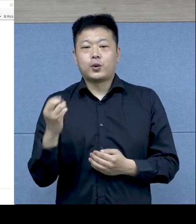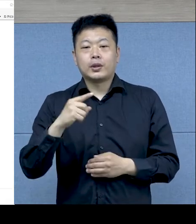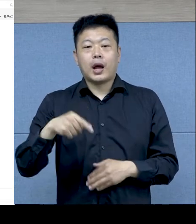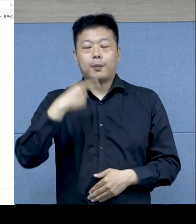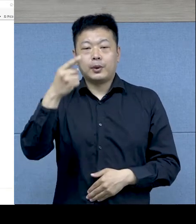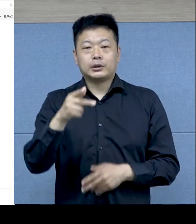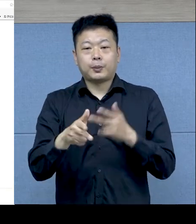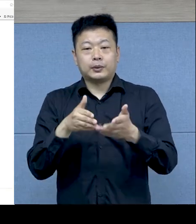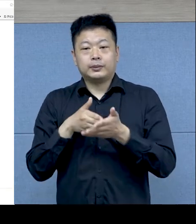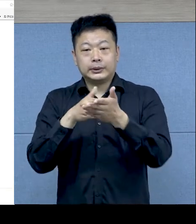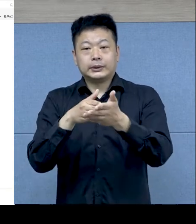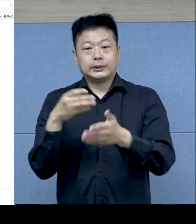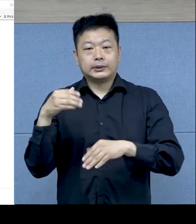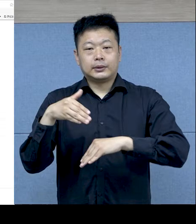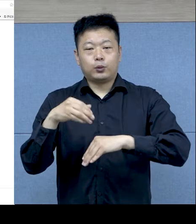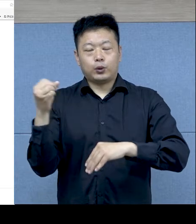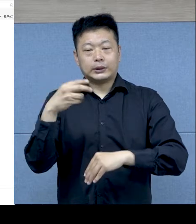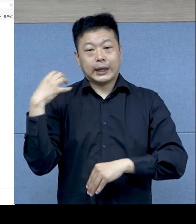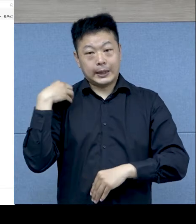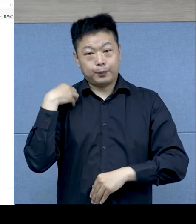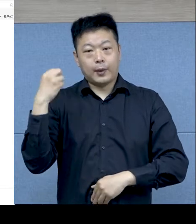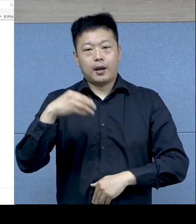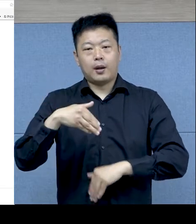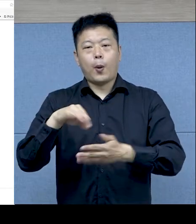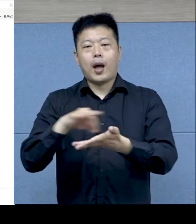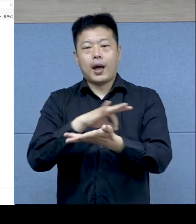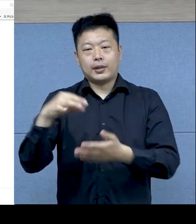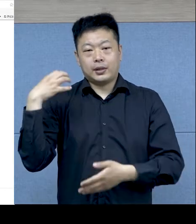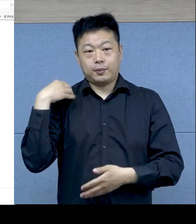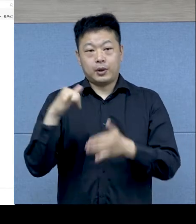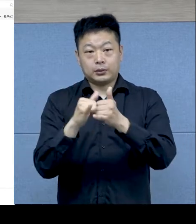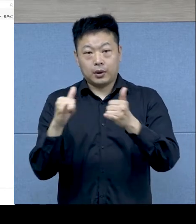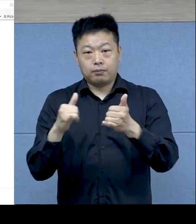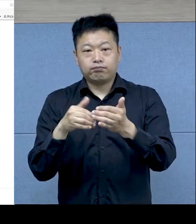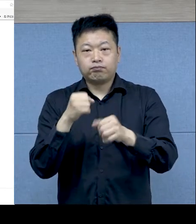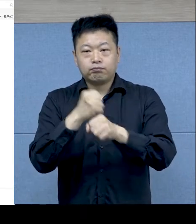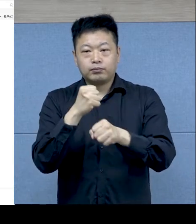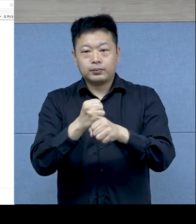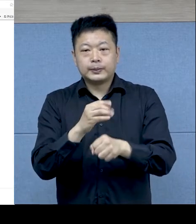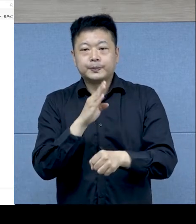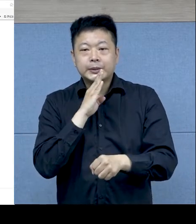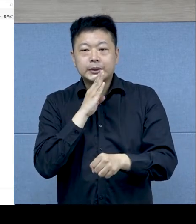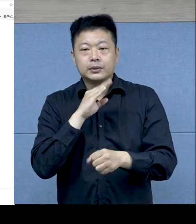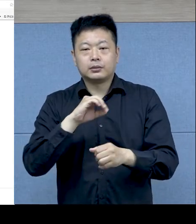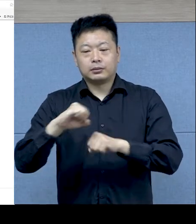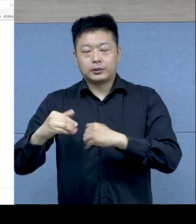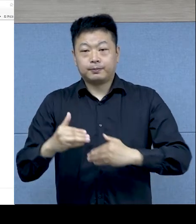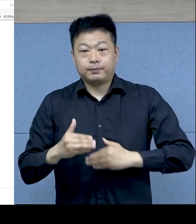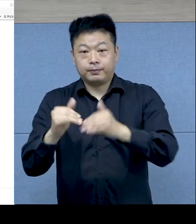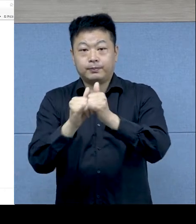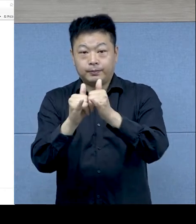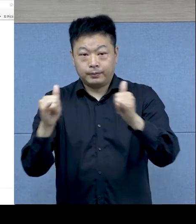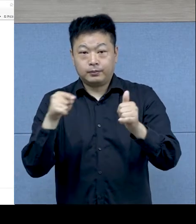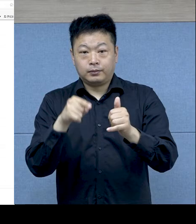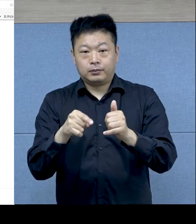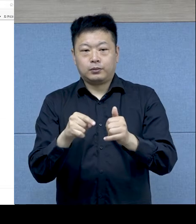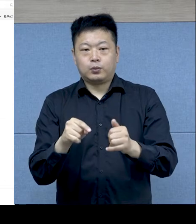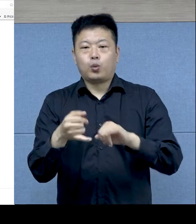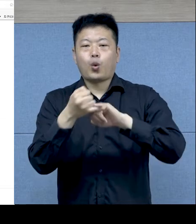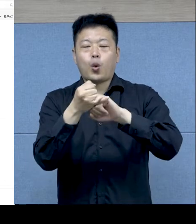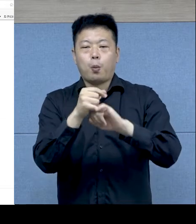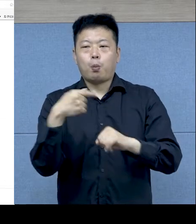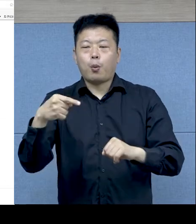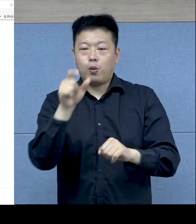그리고 그 다음은 이제 사업 책임자, 회계 담당자 정보인데요. 사업을 하시면서 실제 회계 관리를 전담하실 분의